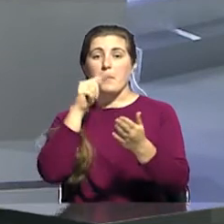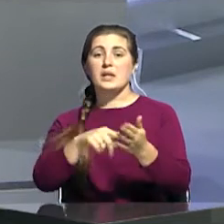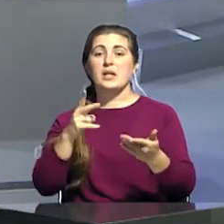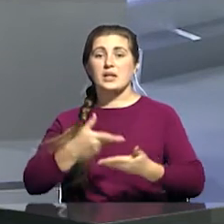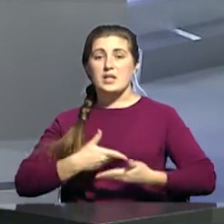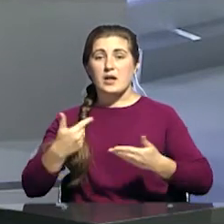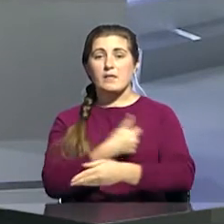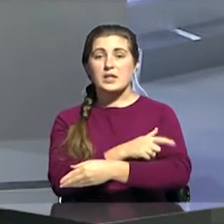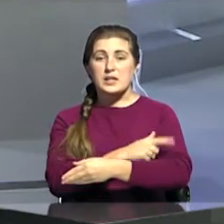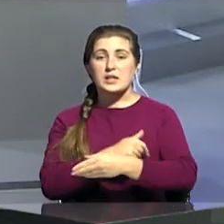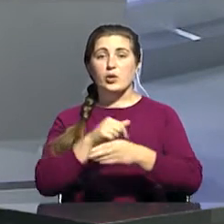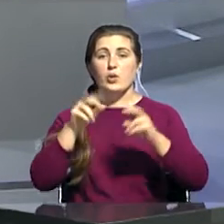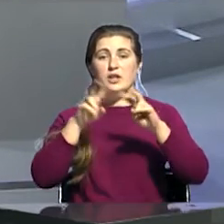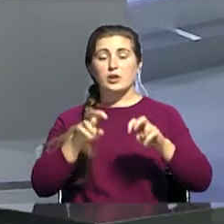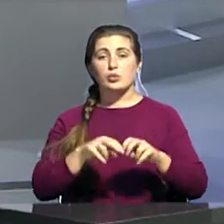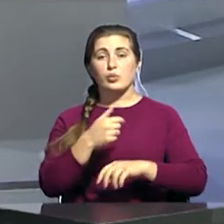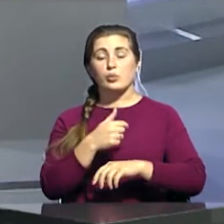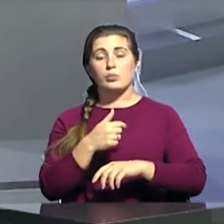в клинико-диагностическую поликлинику,